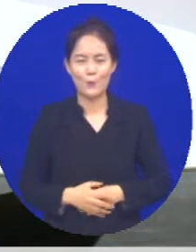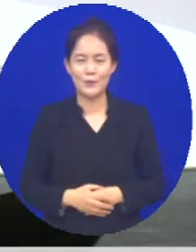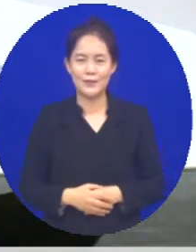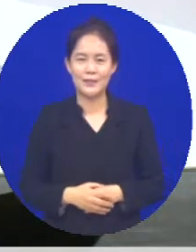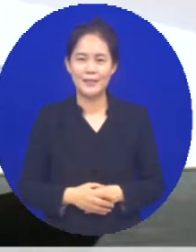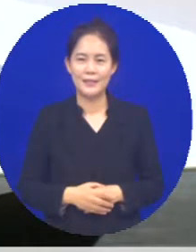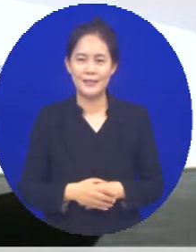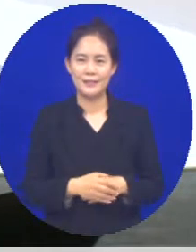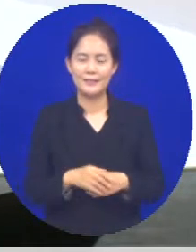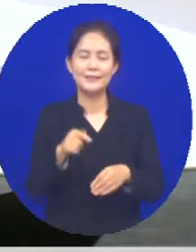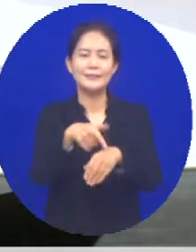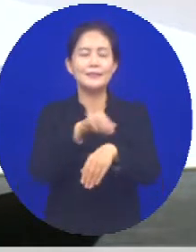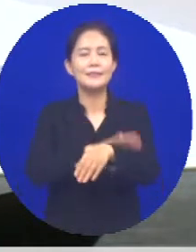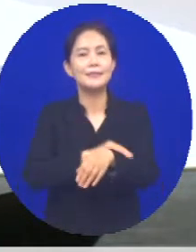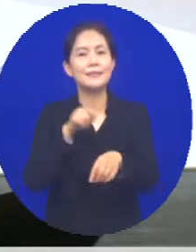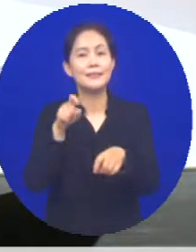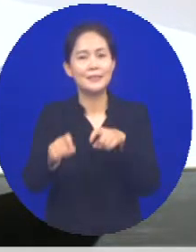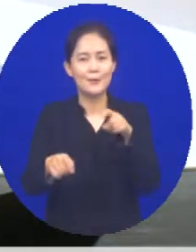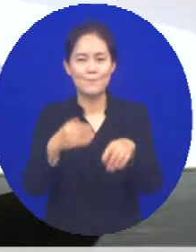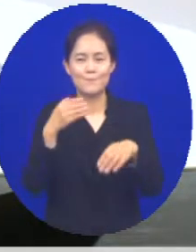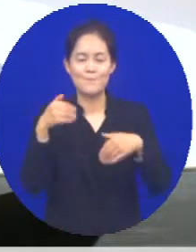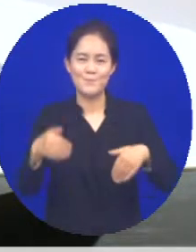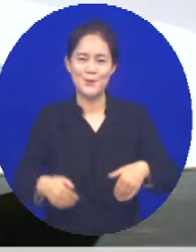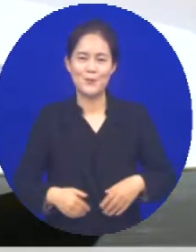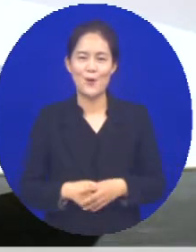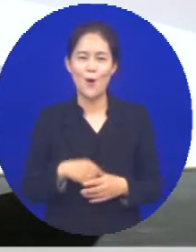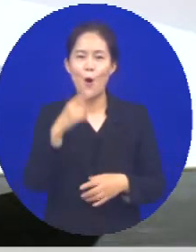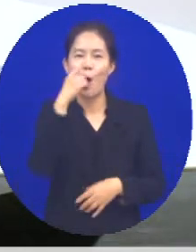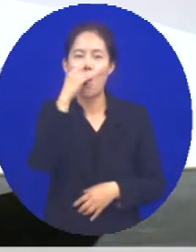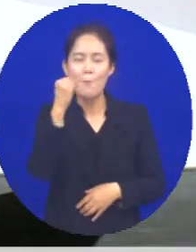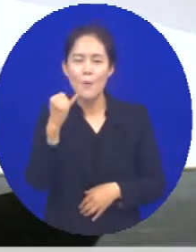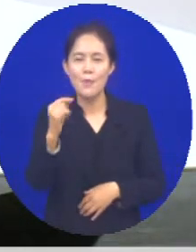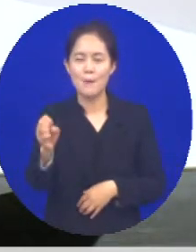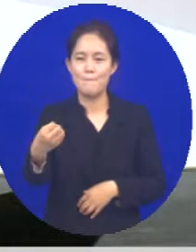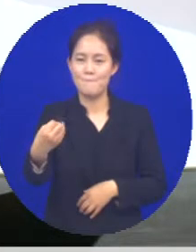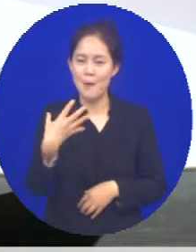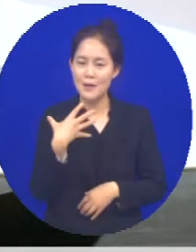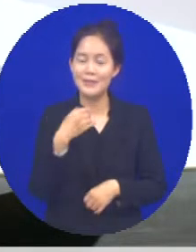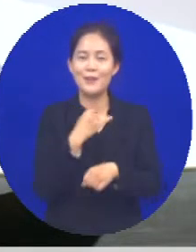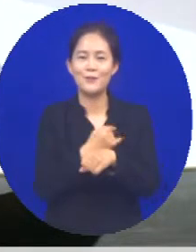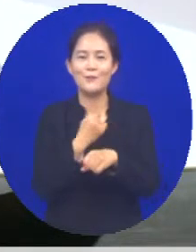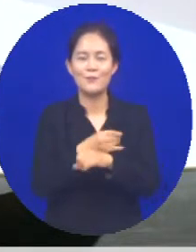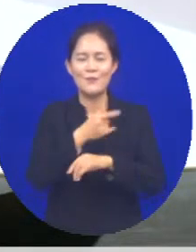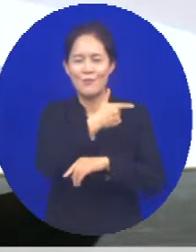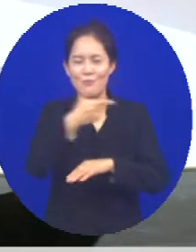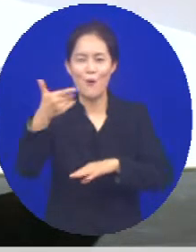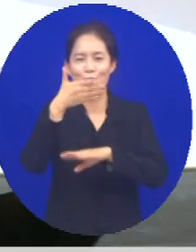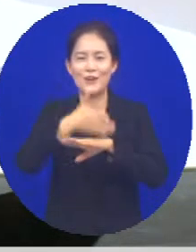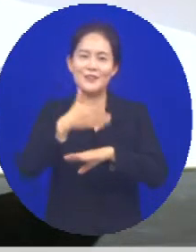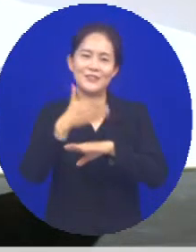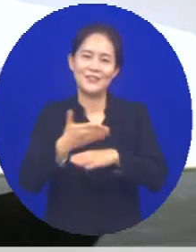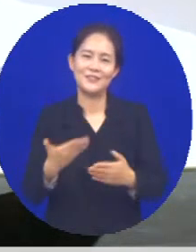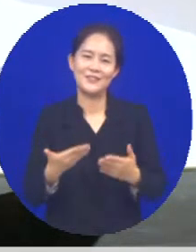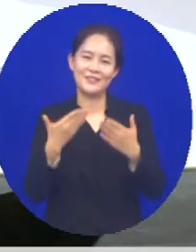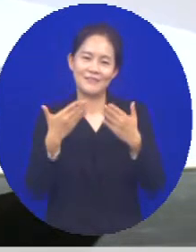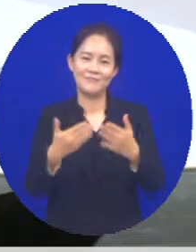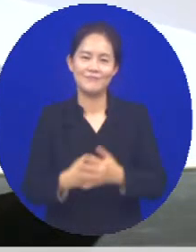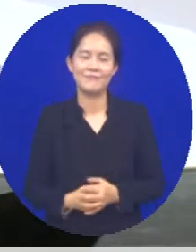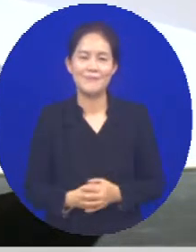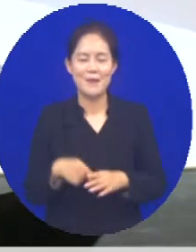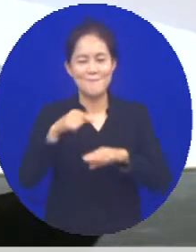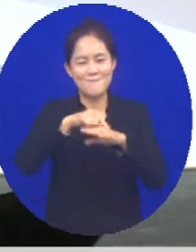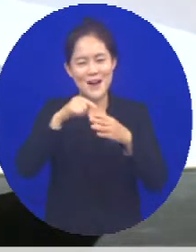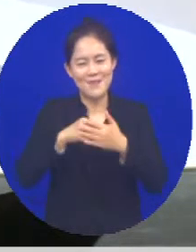사모하고 느긋이 해야 되느냐 얘 어떻게 말씀을 주실 거야 되고 또 over